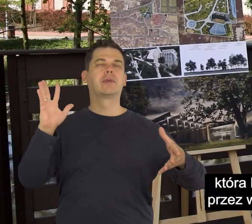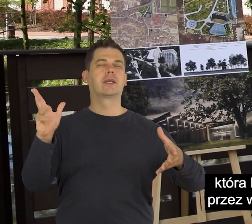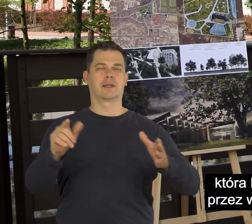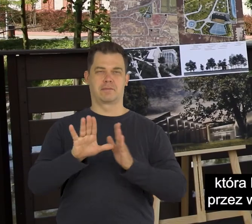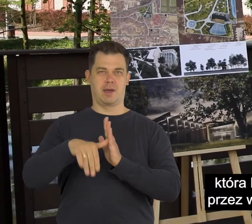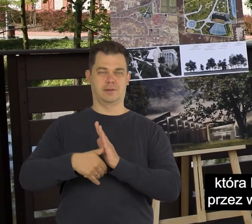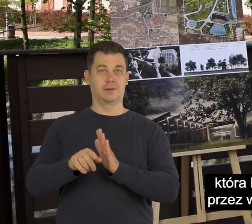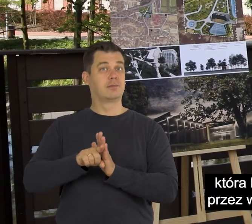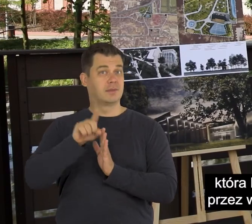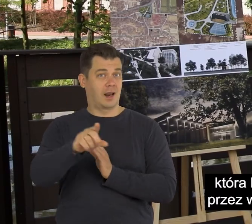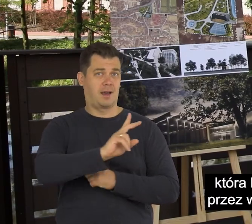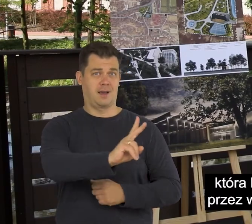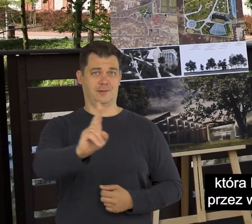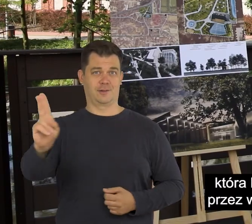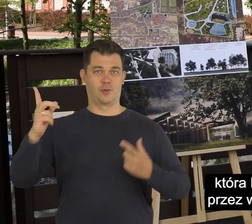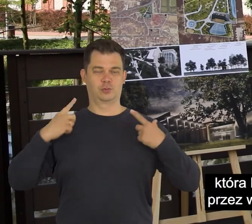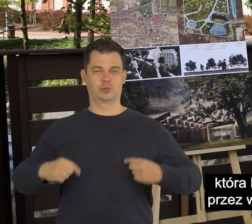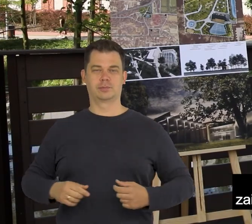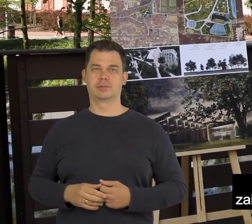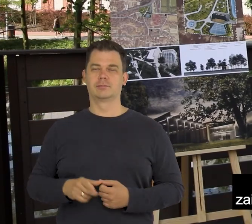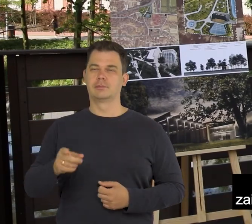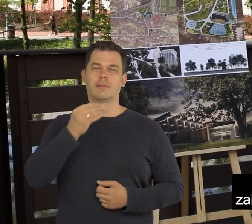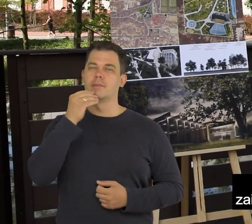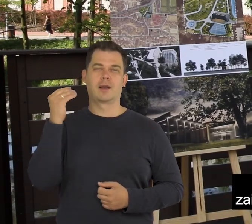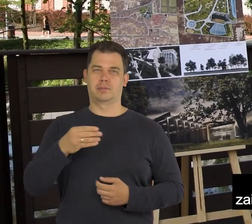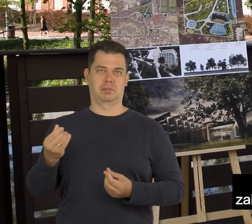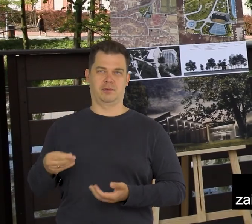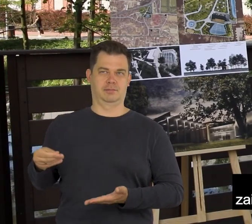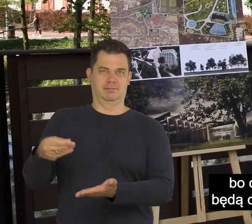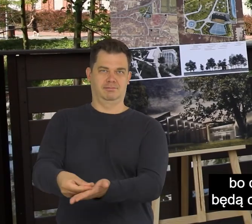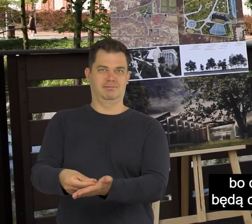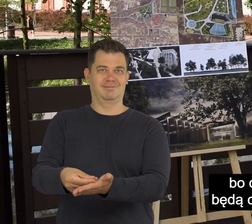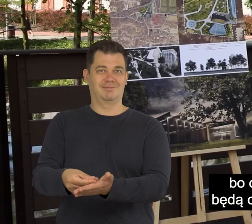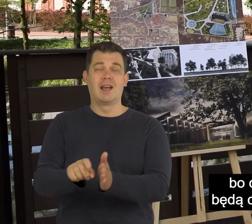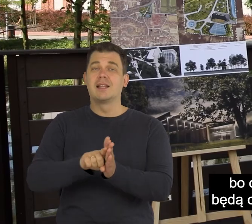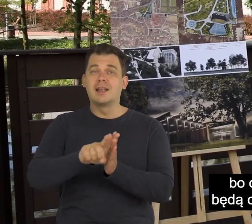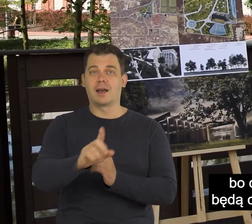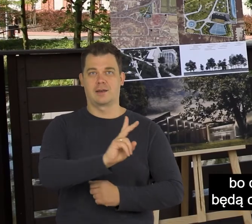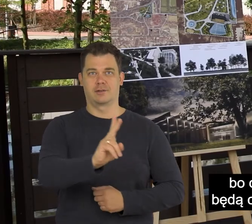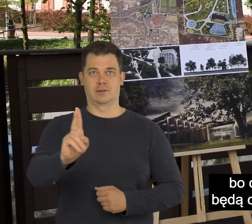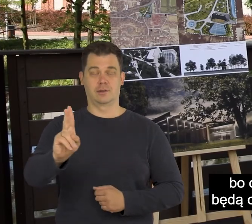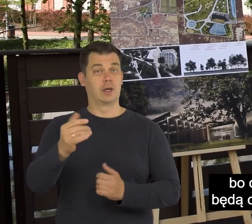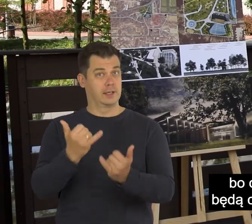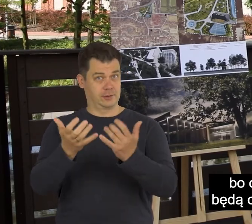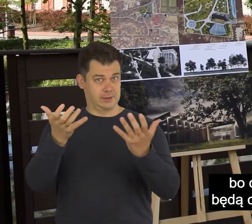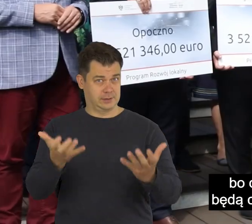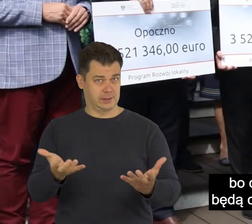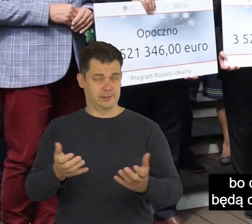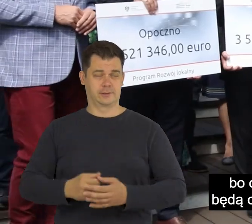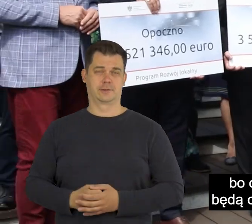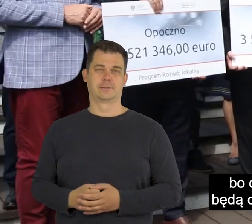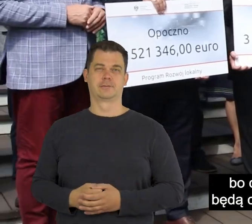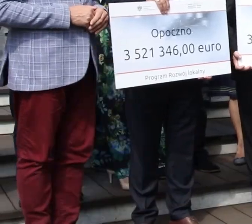tkankę miejską, która będzie wykorzystywana przez wszystkich mieszkańców. To są najlepiej zainwestowane środki, bo dla wszystkich, którzy będą chcieli z nich skorzystać.